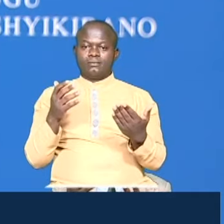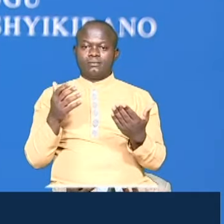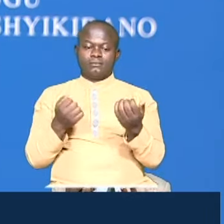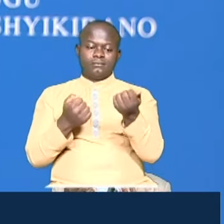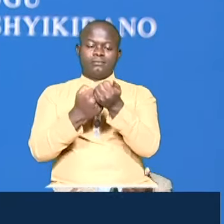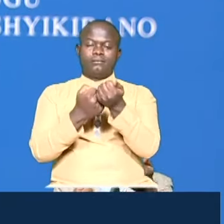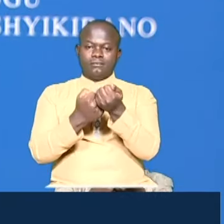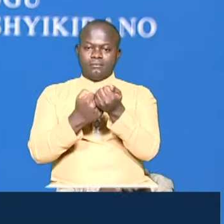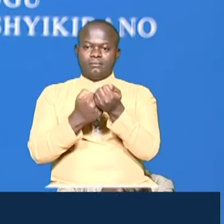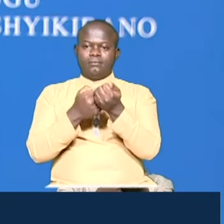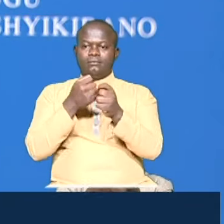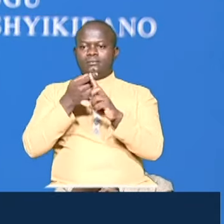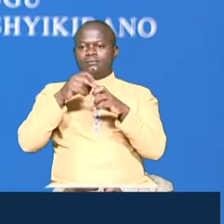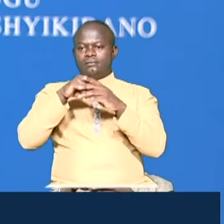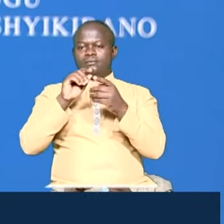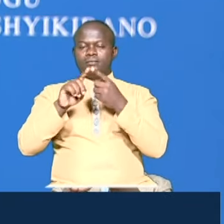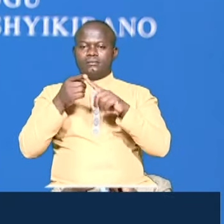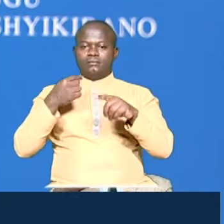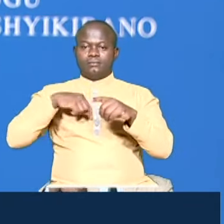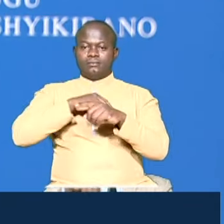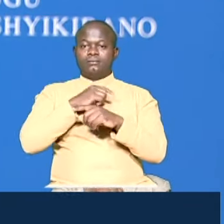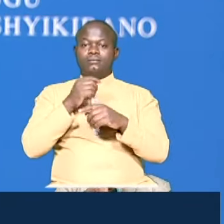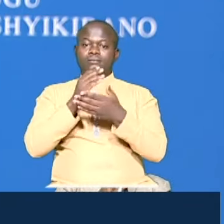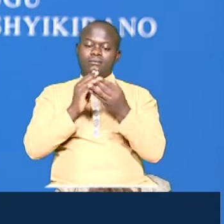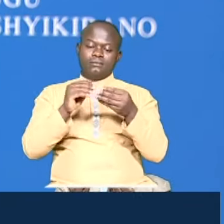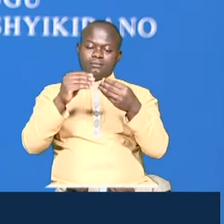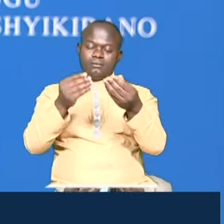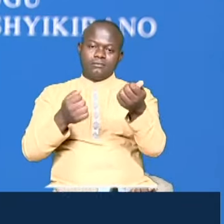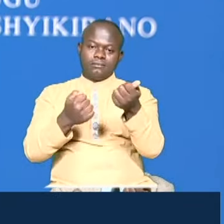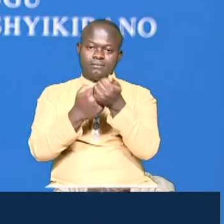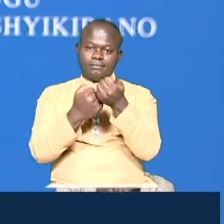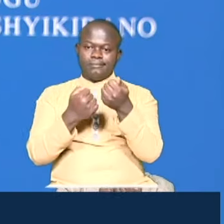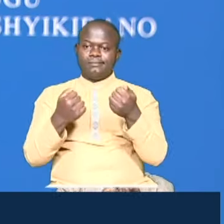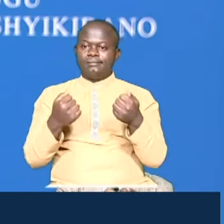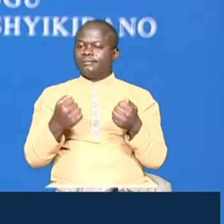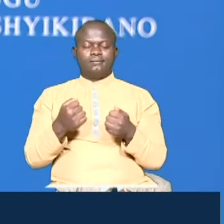imfashanyo ziva mu bacuti bacu bimwe baduha imfashanyo